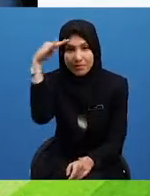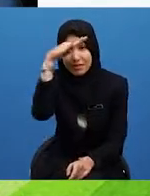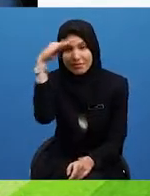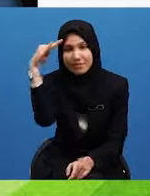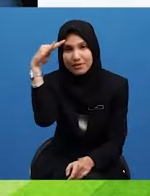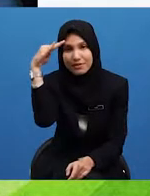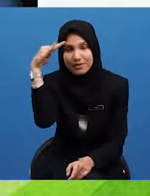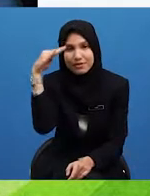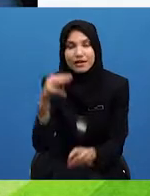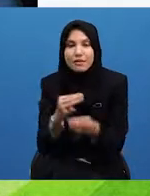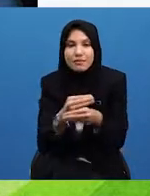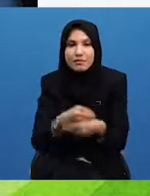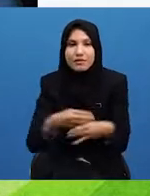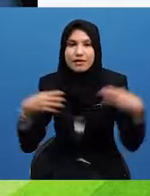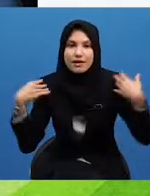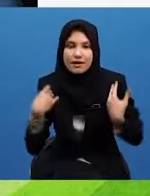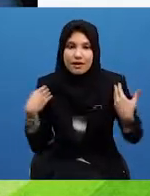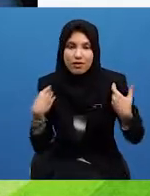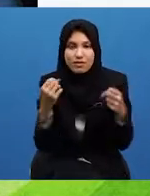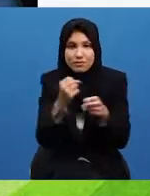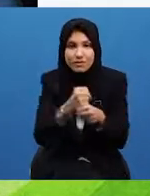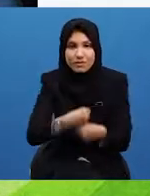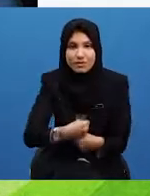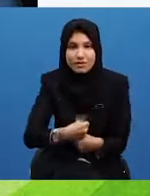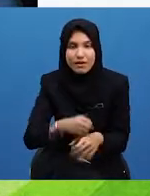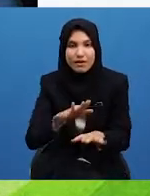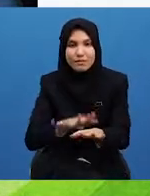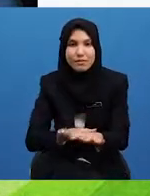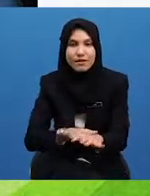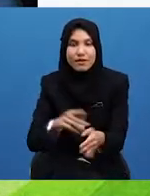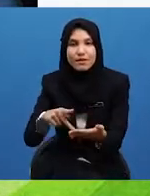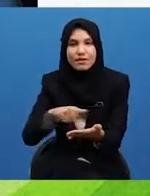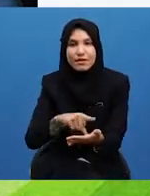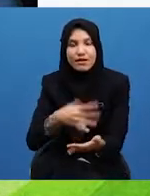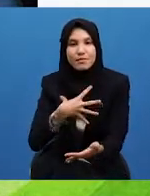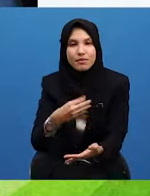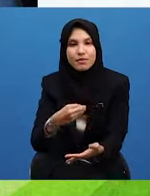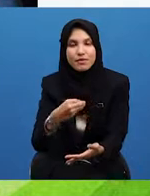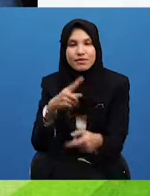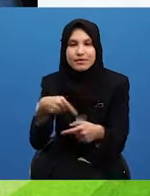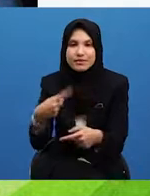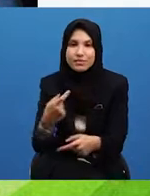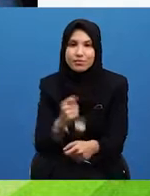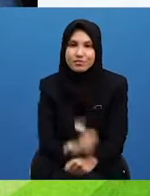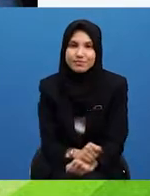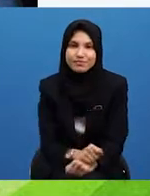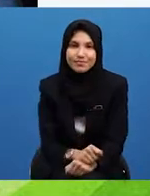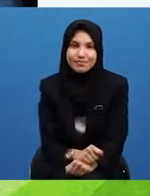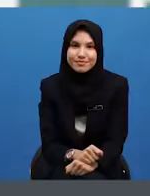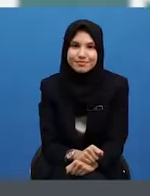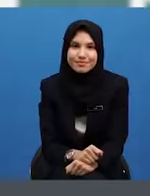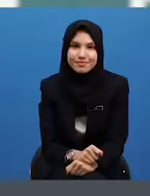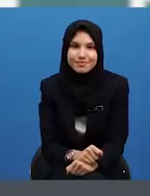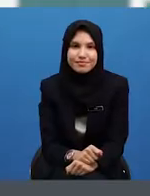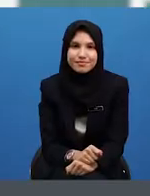bayang-bayang dan Haiwan terbentuk padat card putih tersebut